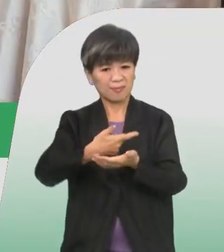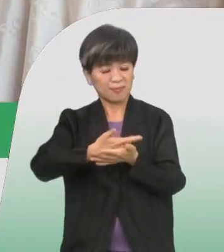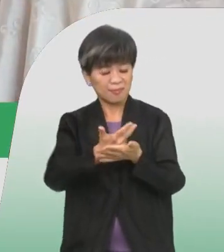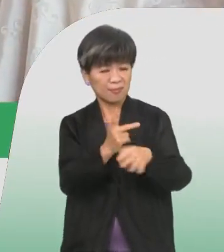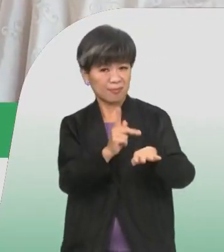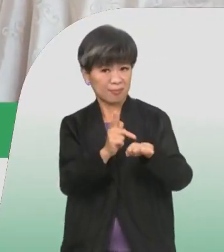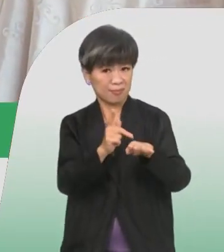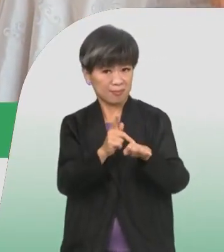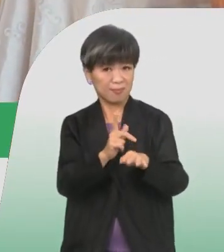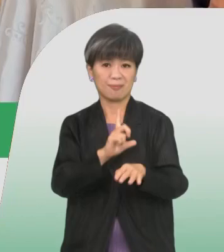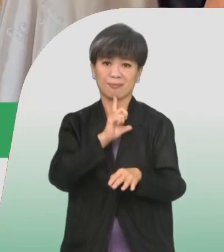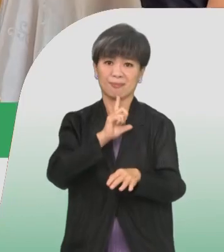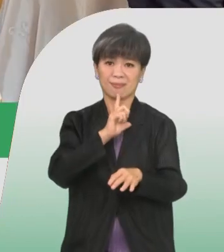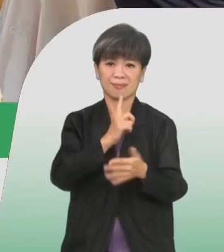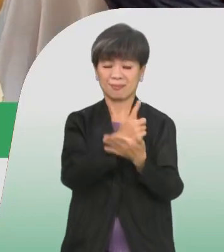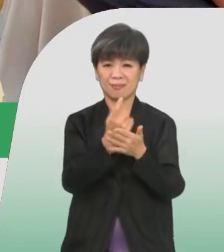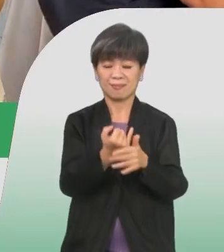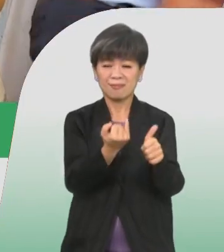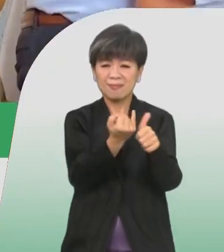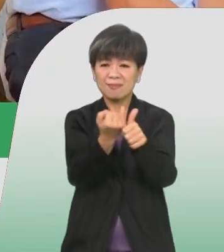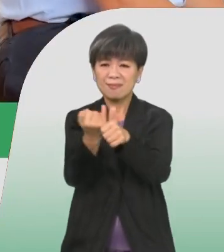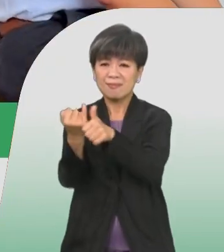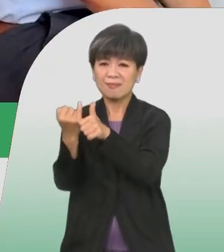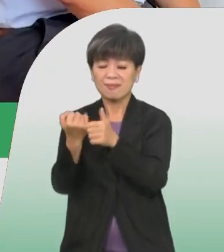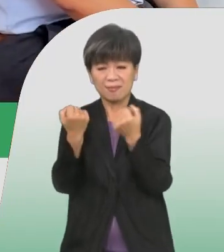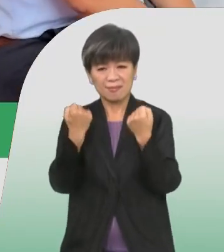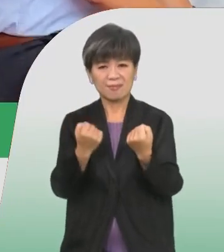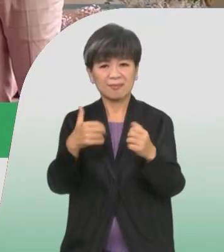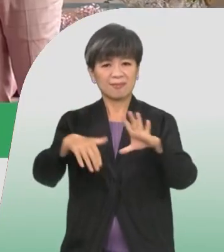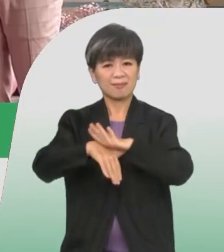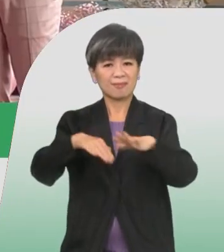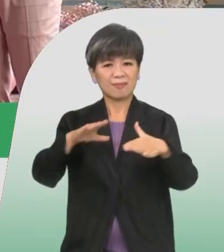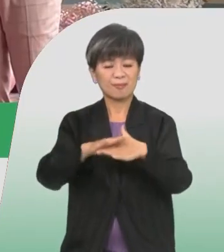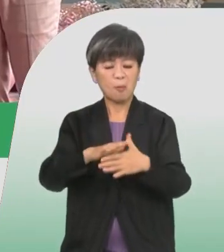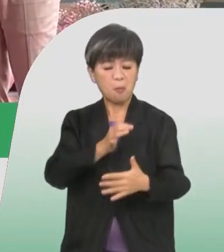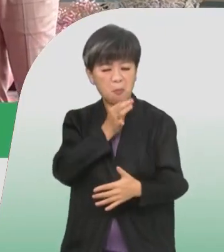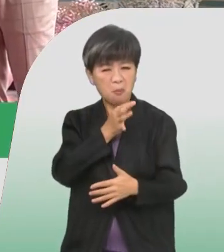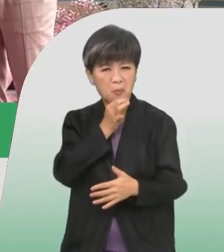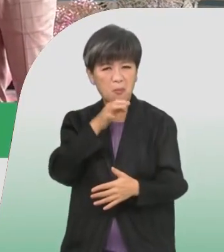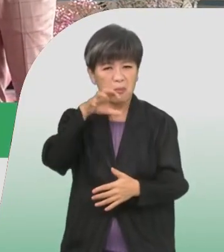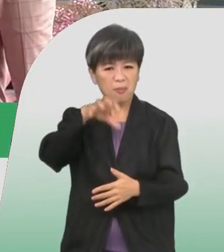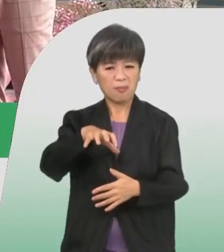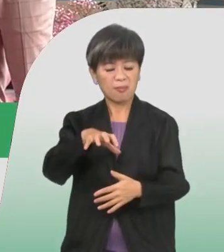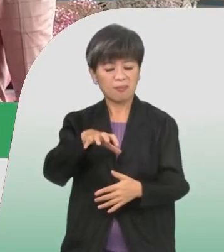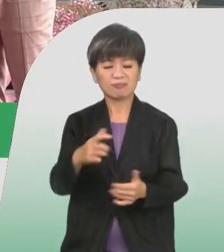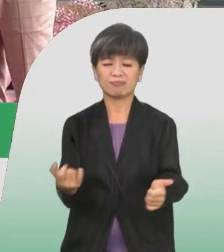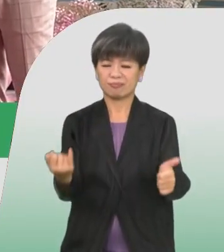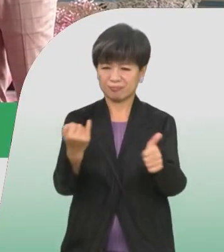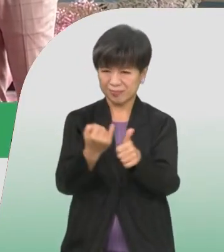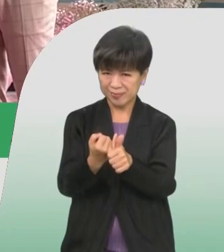技，希望面对新人做得替慢慢文化韵味的场地付听众